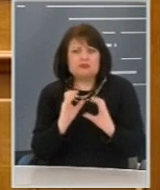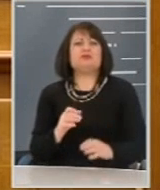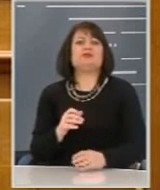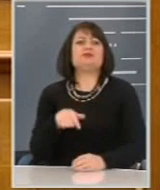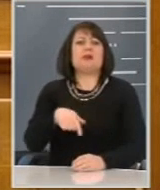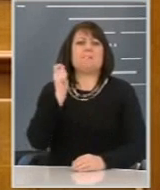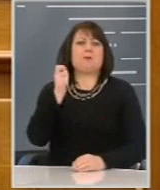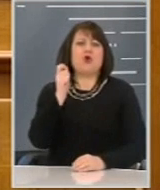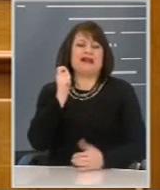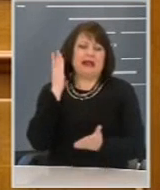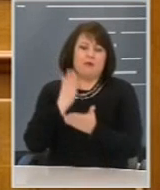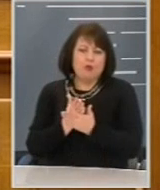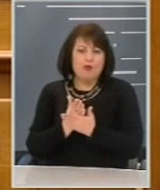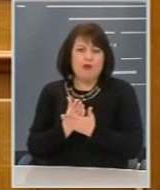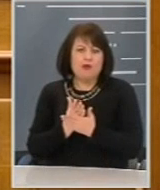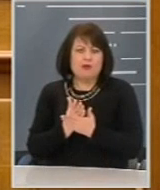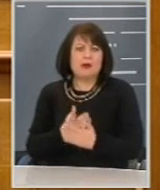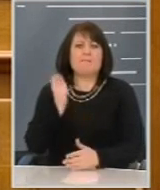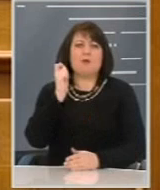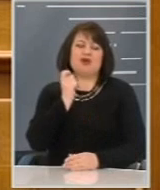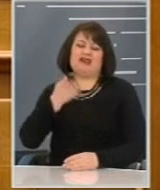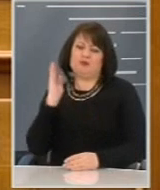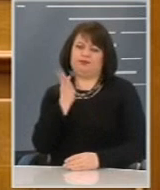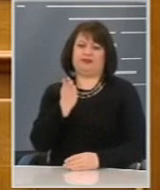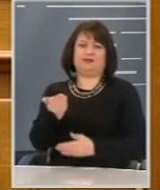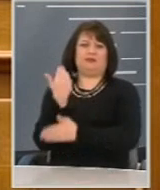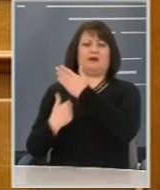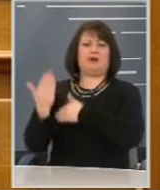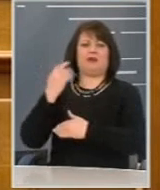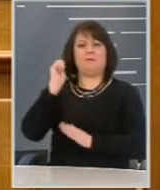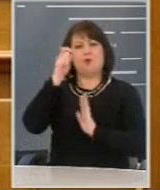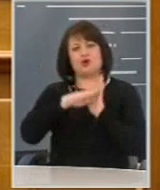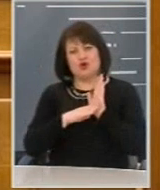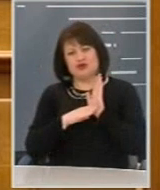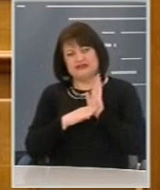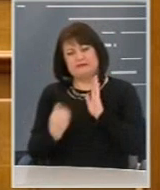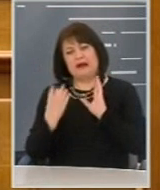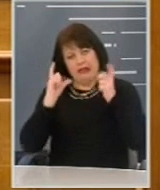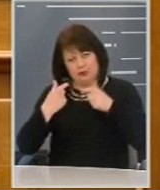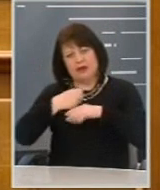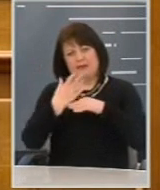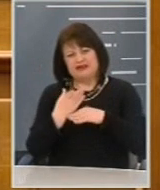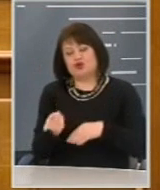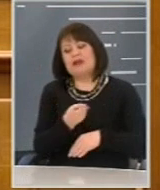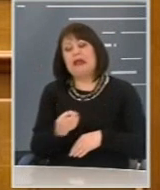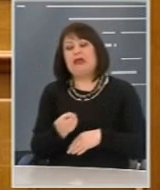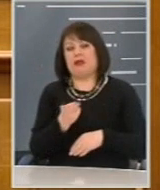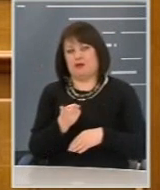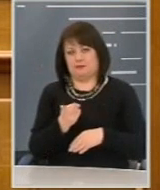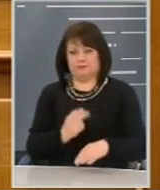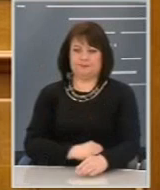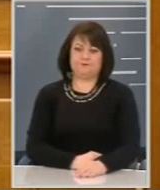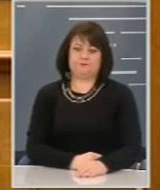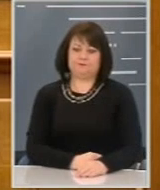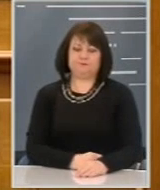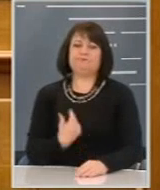μόνο η πολιτική τους επιλογή αποτελεί την πολιτική καταδίκη του προηγούμενου συστήματος του δικοματισμού που έφερε και τη χώρα σε αυτή την πολυεπίπεδη κρίση.